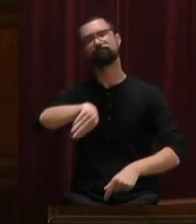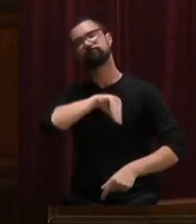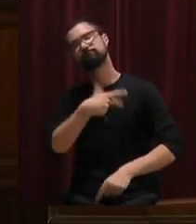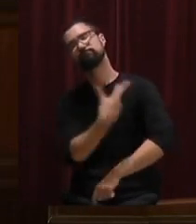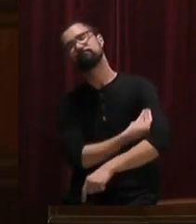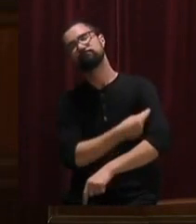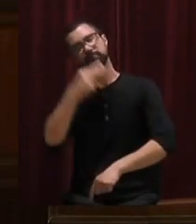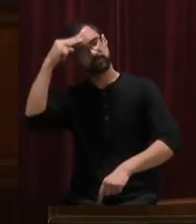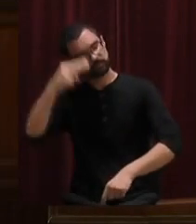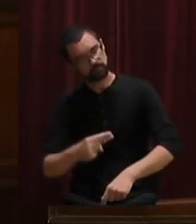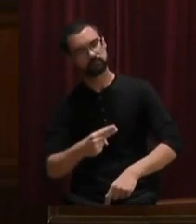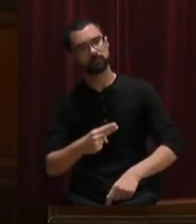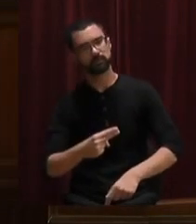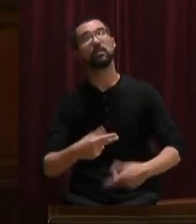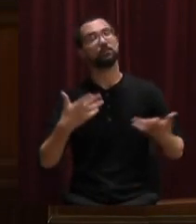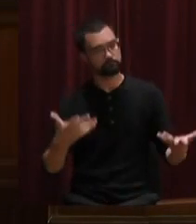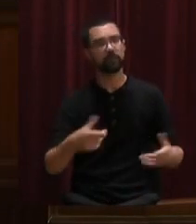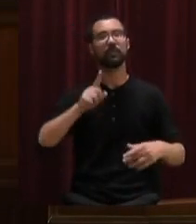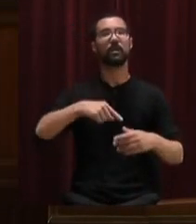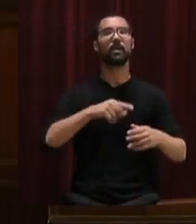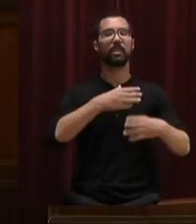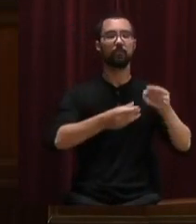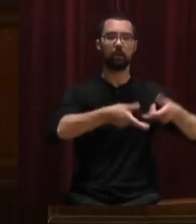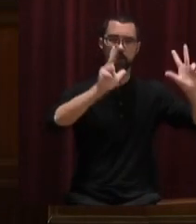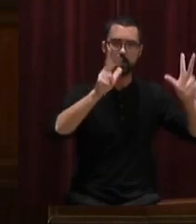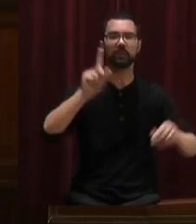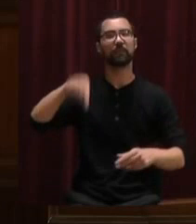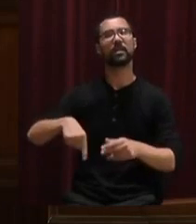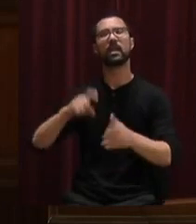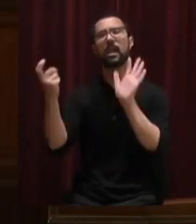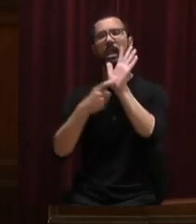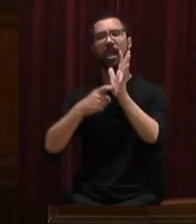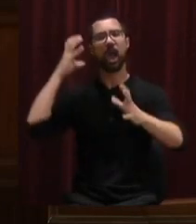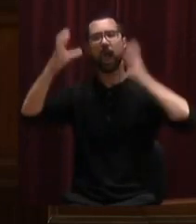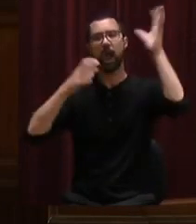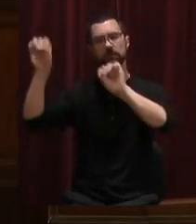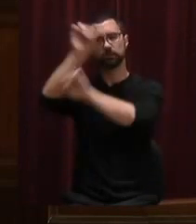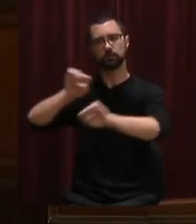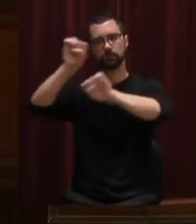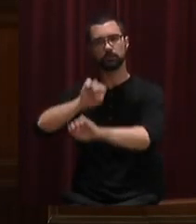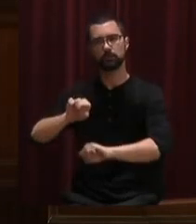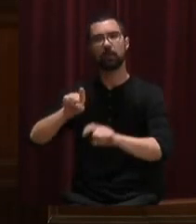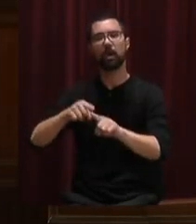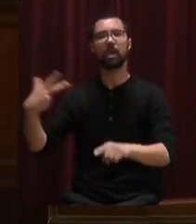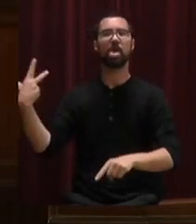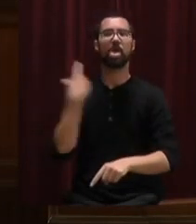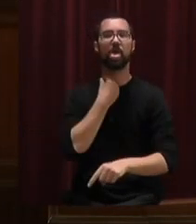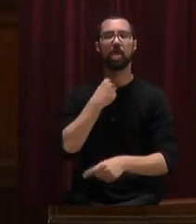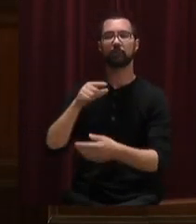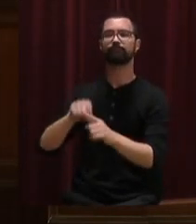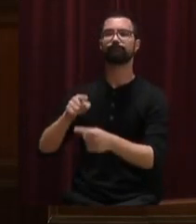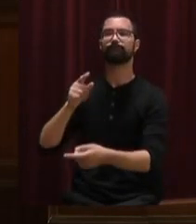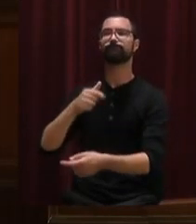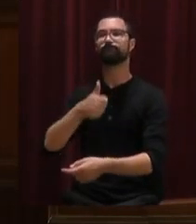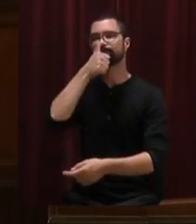memòria democràtica. Caminarem cap a la modernitat amb una llei de benestar animal avançada que garanteixi la fi dels sacrificis.